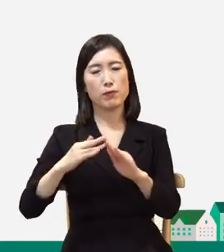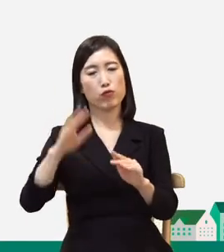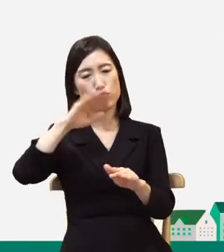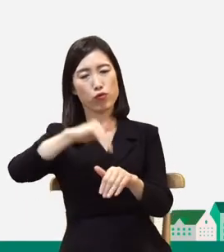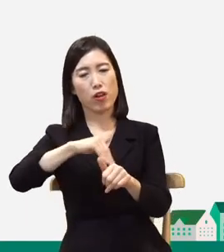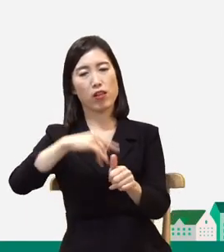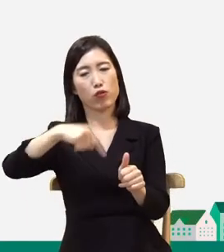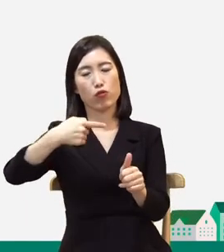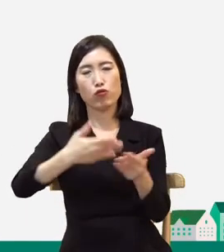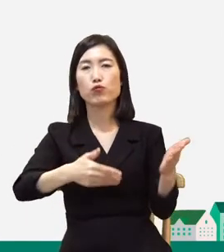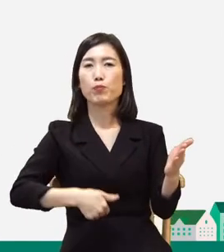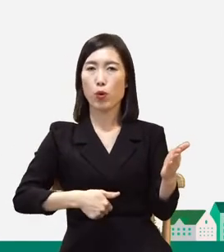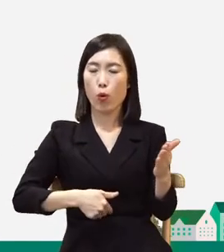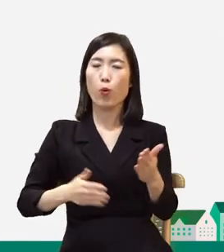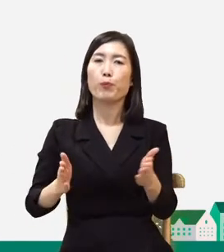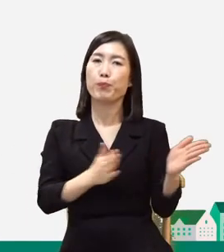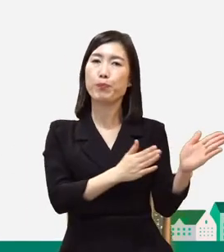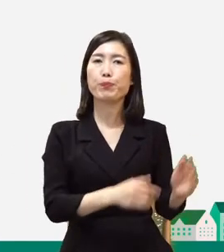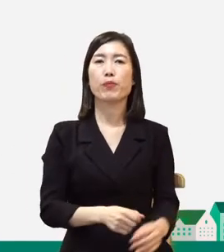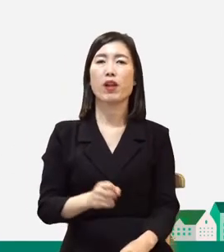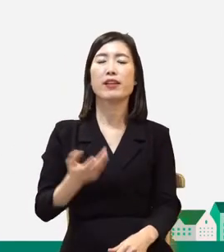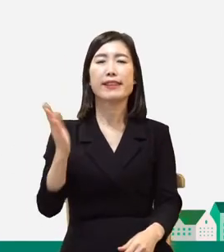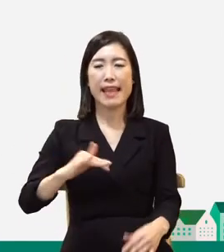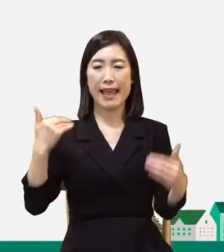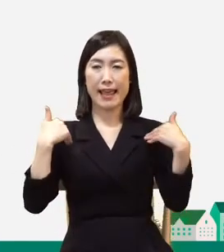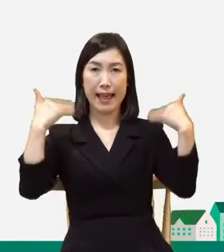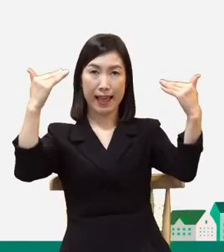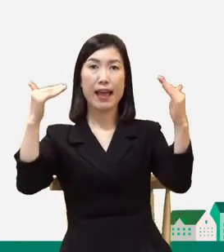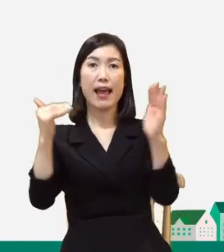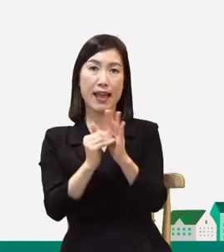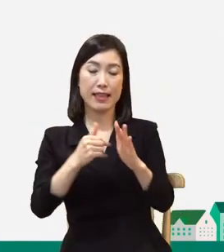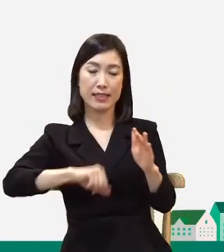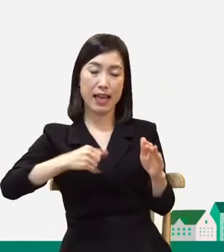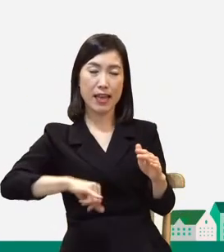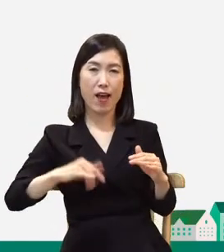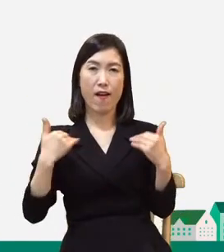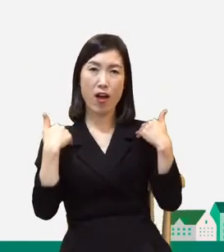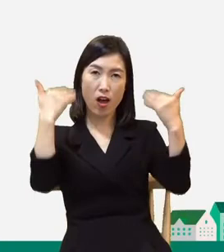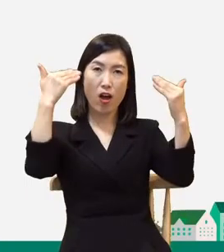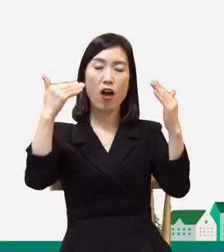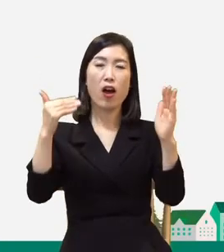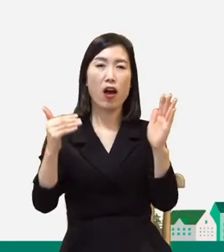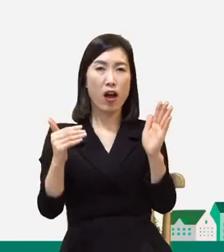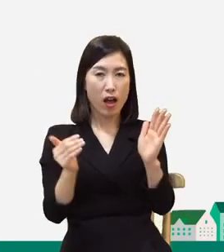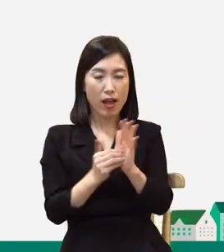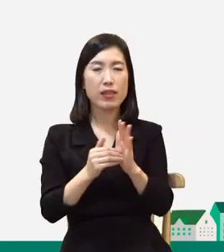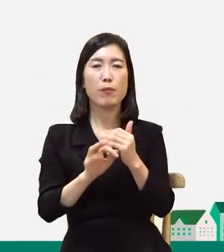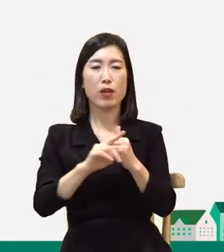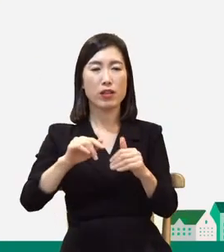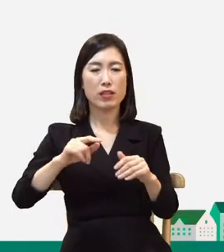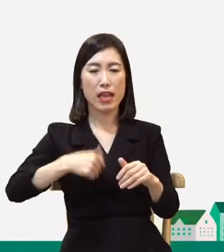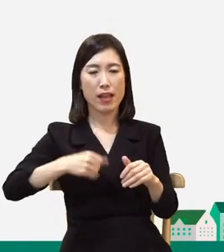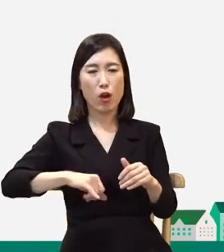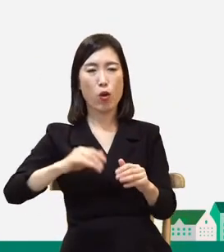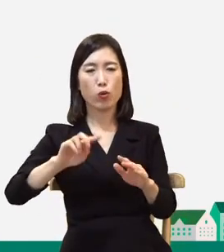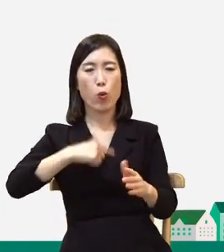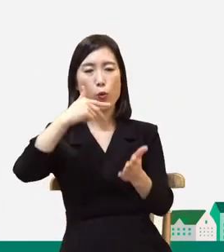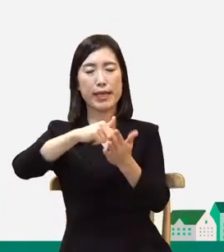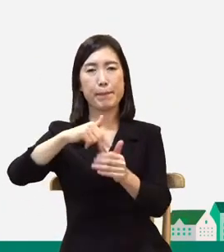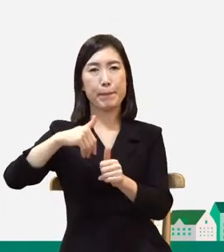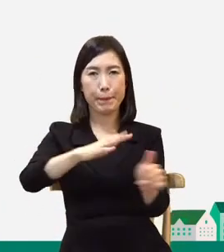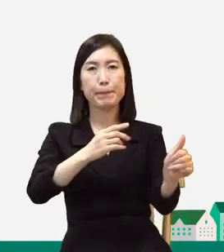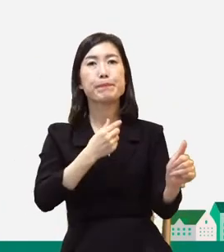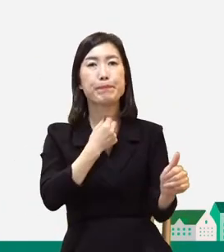것이 가장 중요할 것 같고요. 무엇보다 이제 성인기가 되었을 때 자녀의 독립을 꼭 염두에 두시고